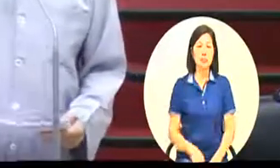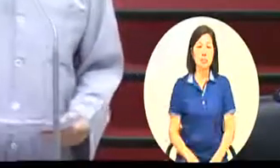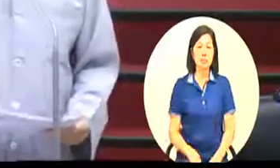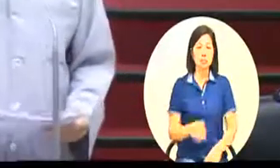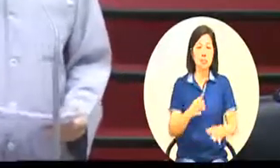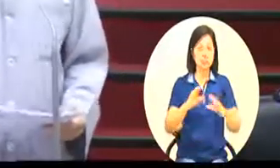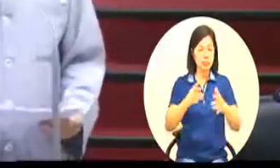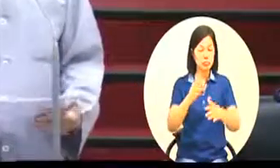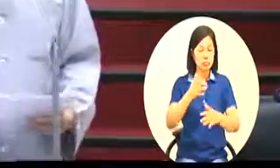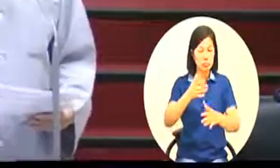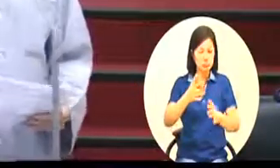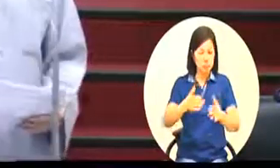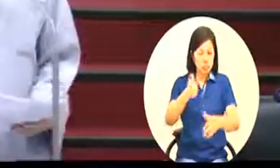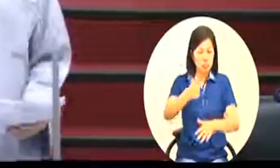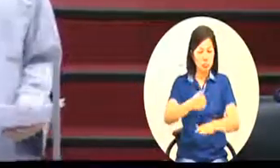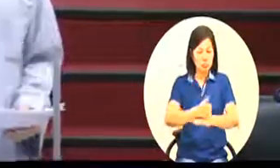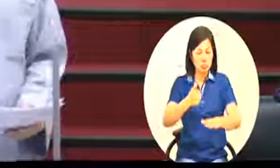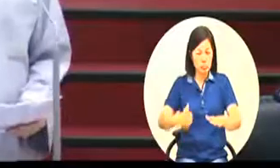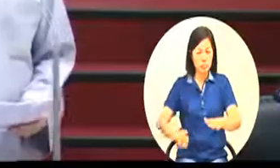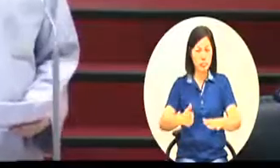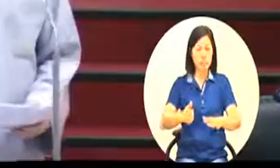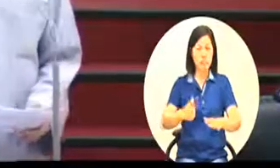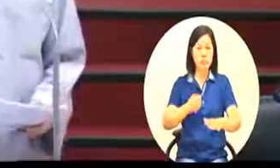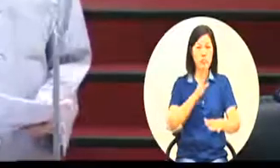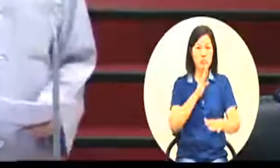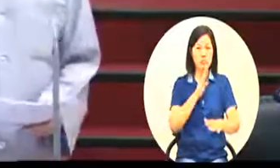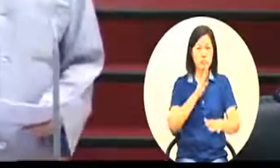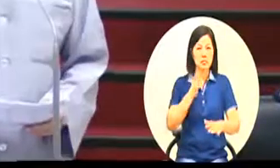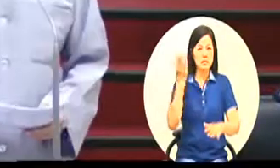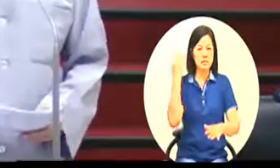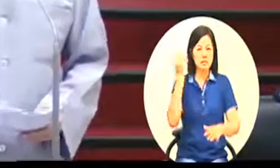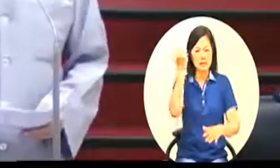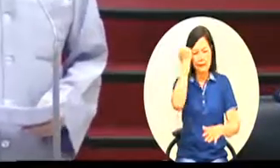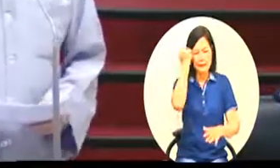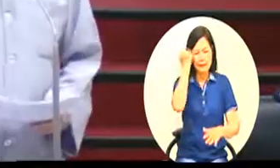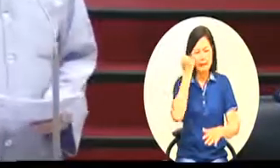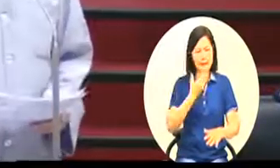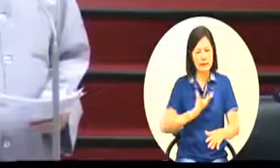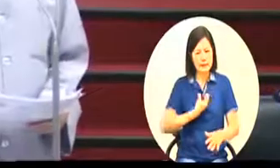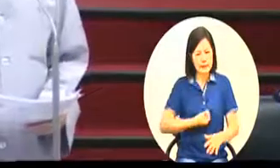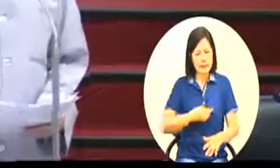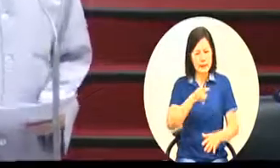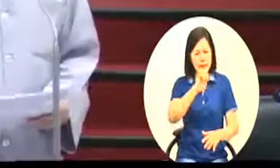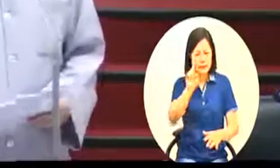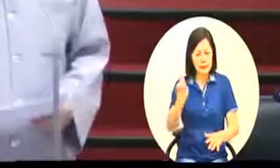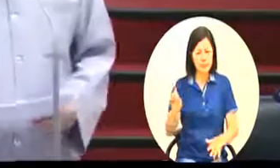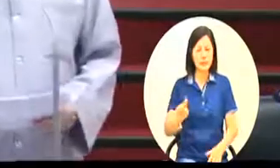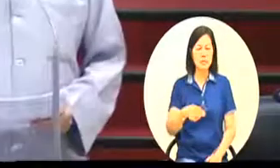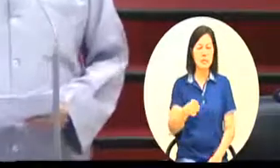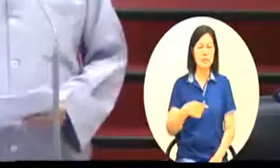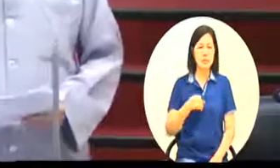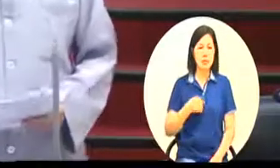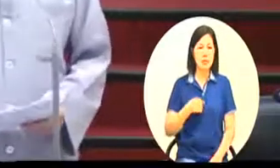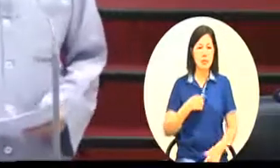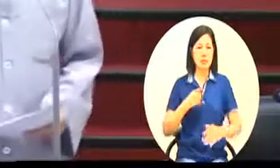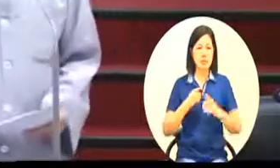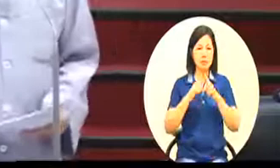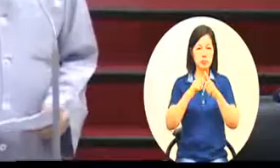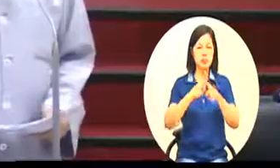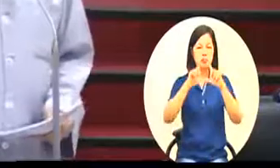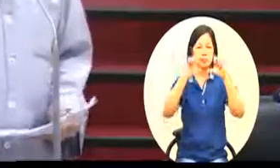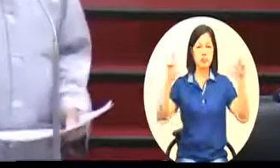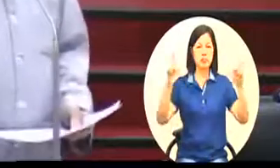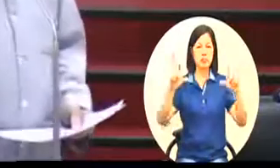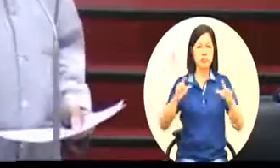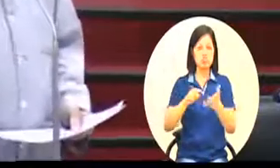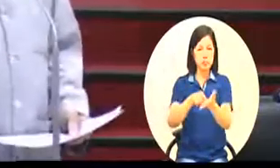所扩张，互人傲慢着。这身为一个为民傲视的议员，本来嘛是应该做的。